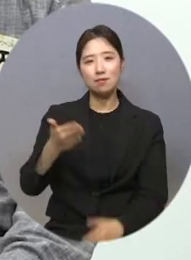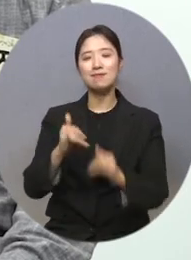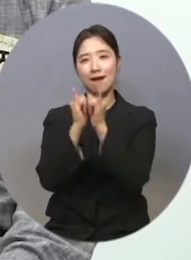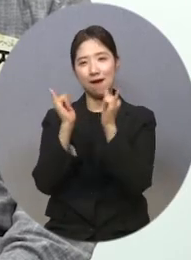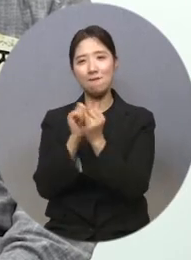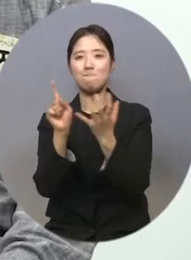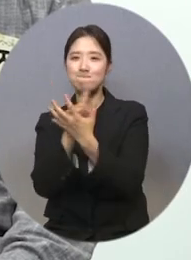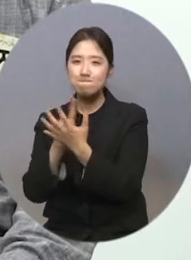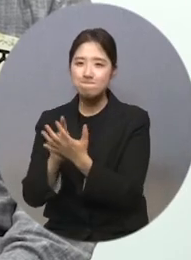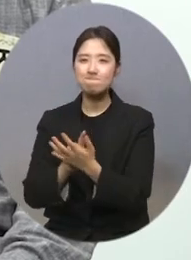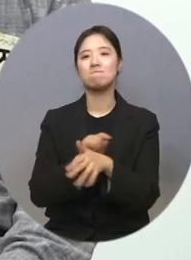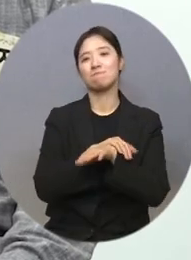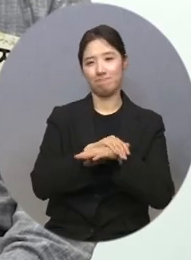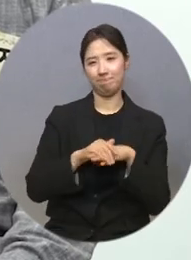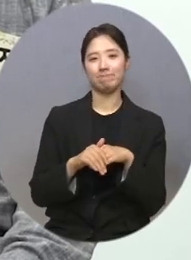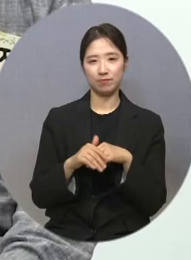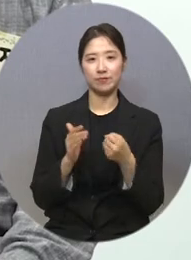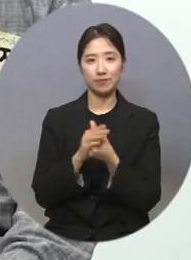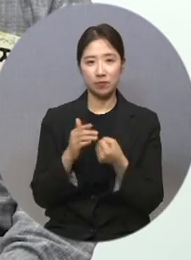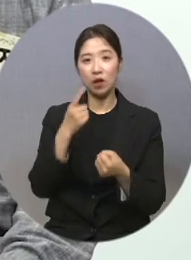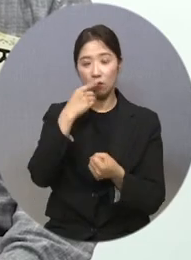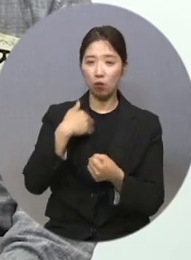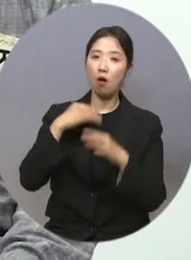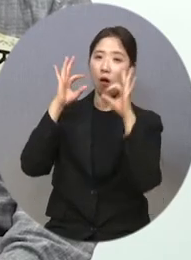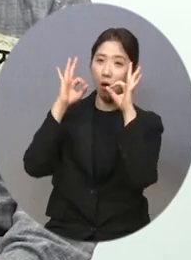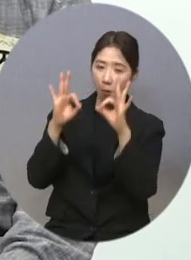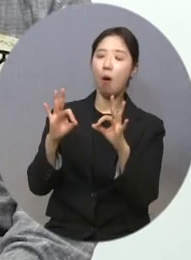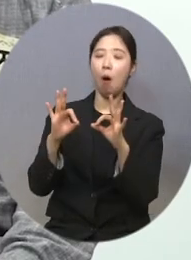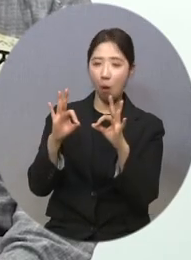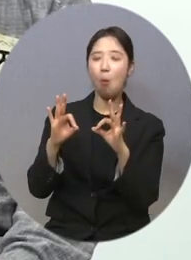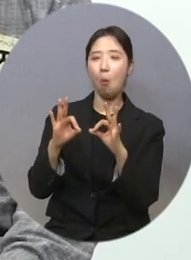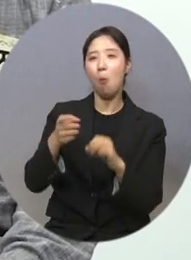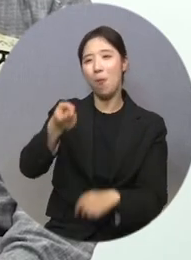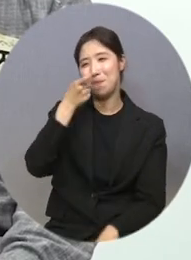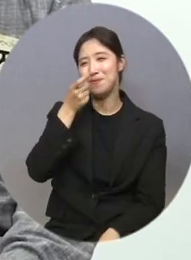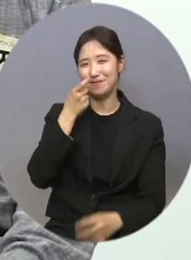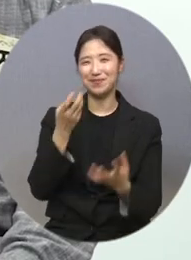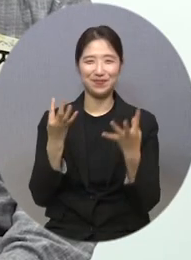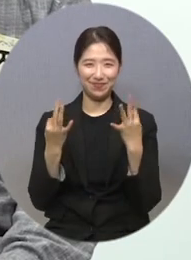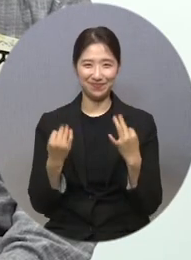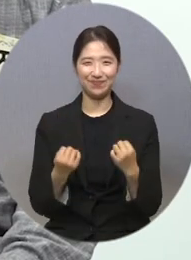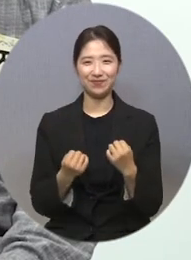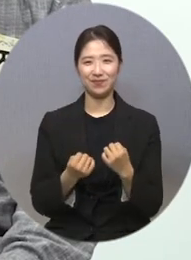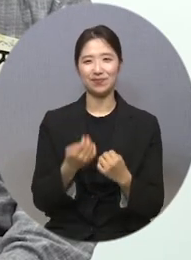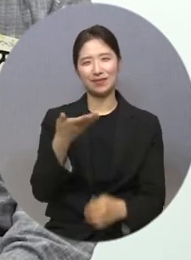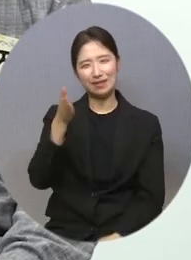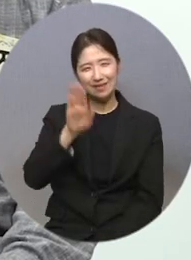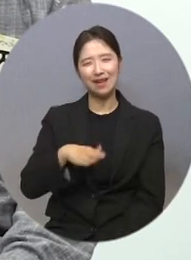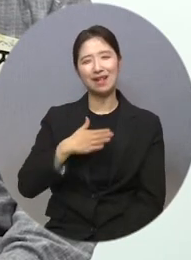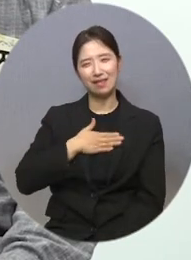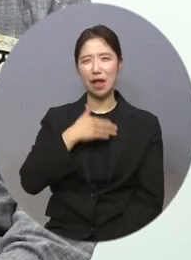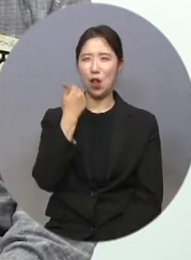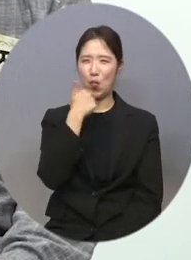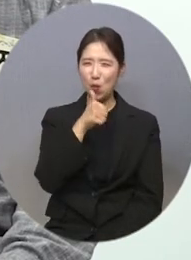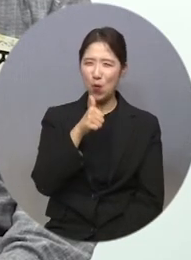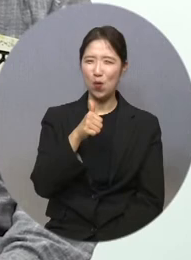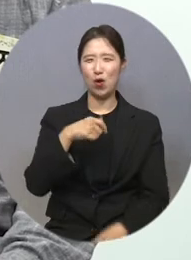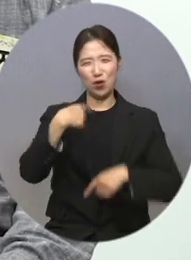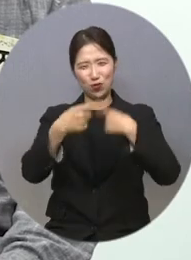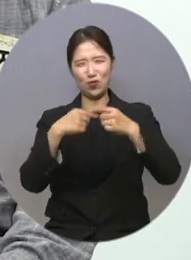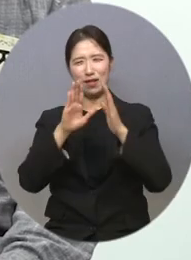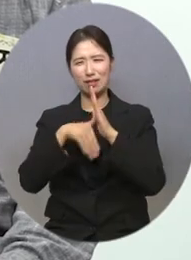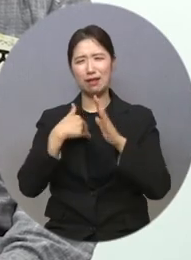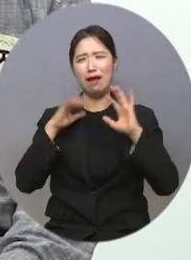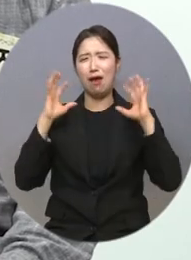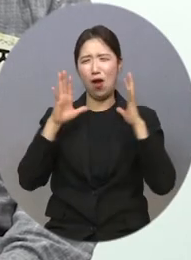많이 하시고 그러셔가지고, 저도 그런 모습을 많이 보면서 영향을 받았었고, 그래도 제가 막 통역을 하거나 수어를 쓰거나 할 때, 어릴